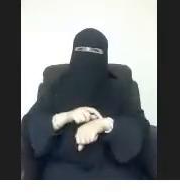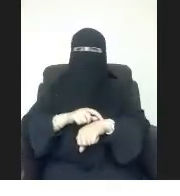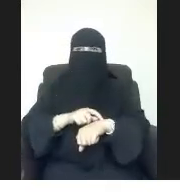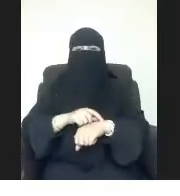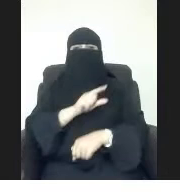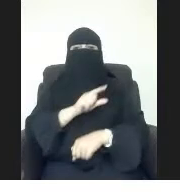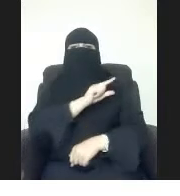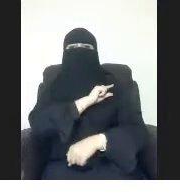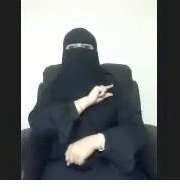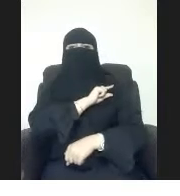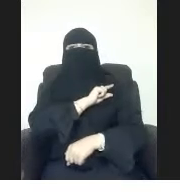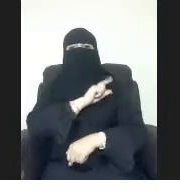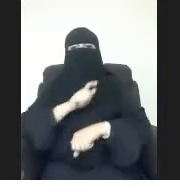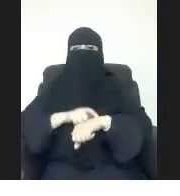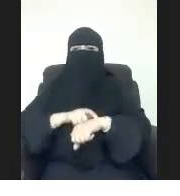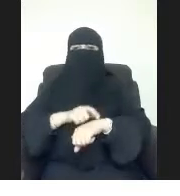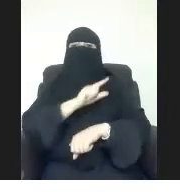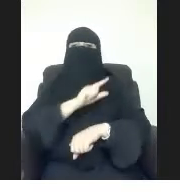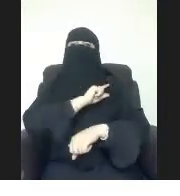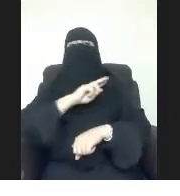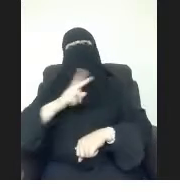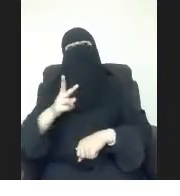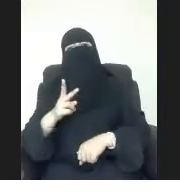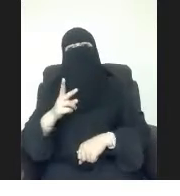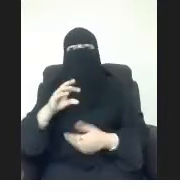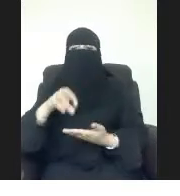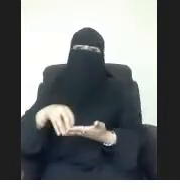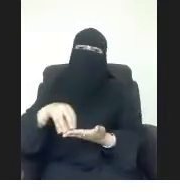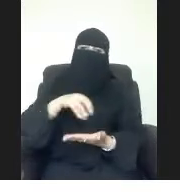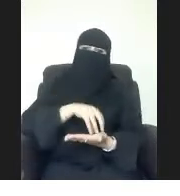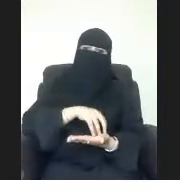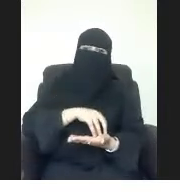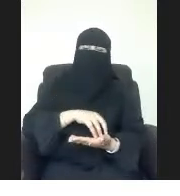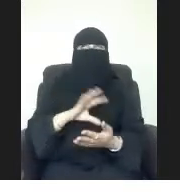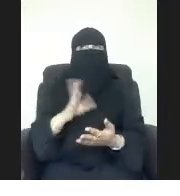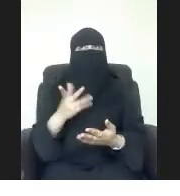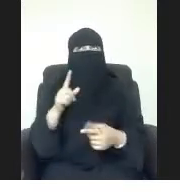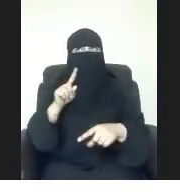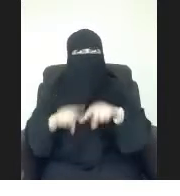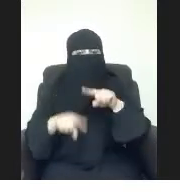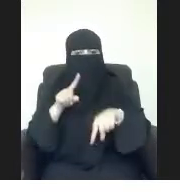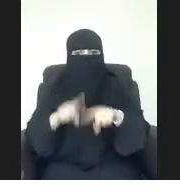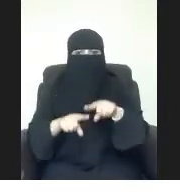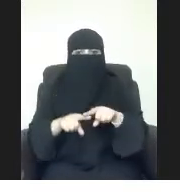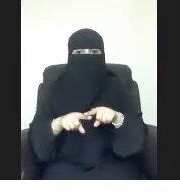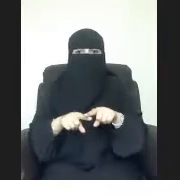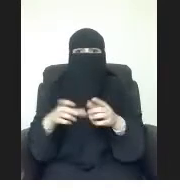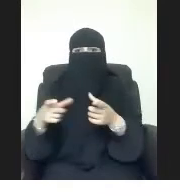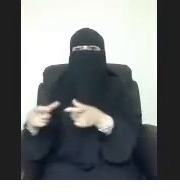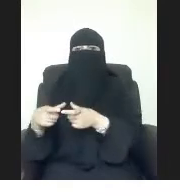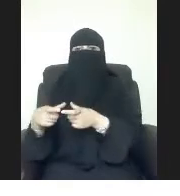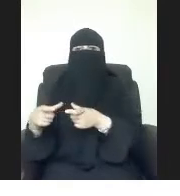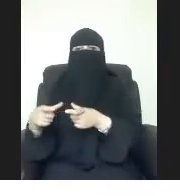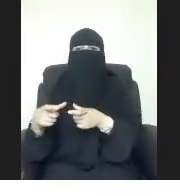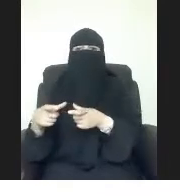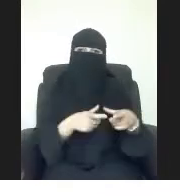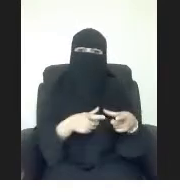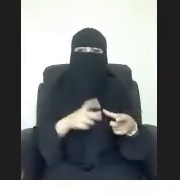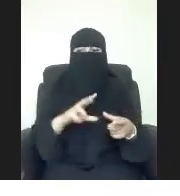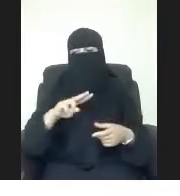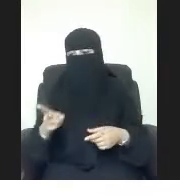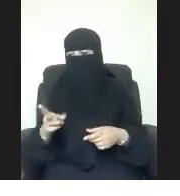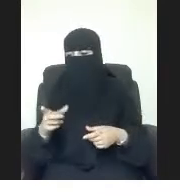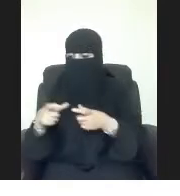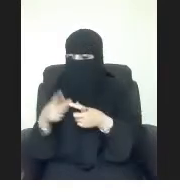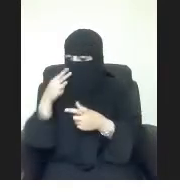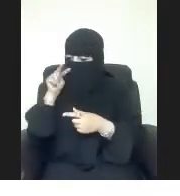يعملون في يعني على مسألة معينة أو مشكلة معينة، مجموعة أخرى تعمل على مشروع آخر، مجموعة